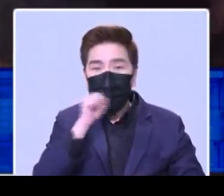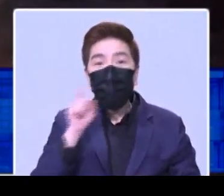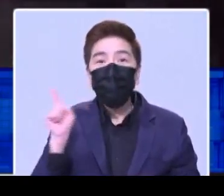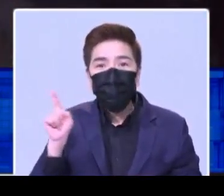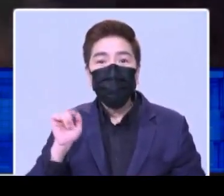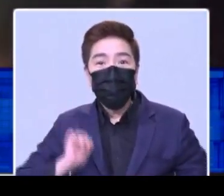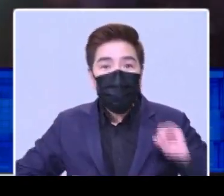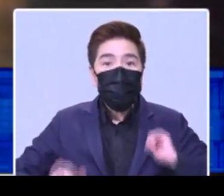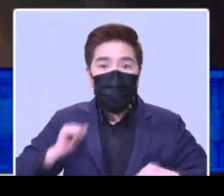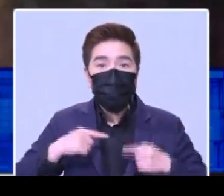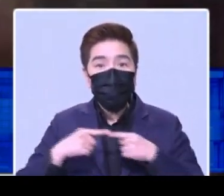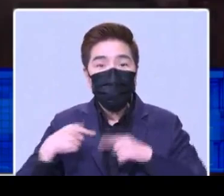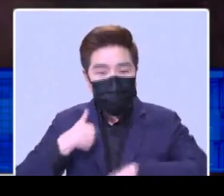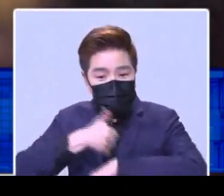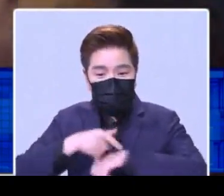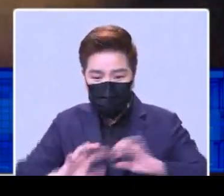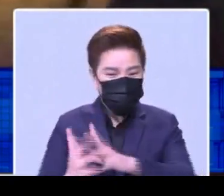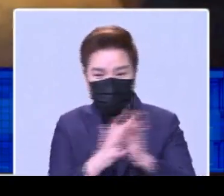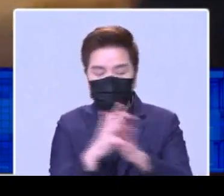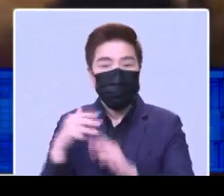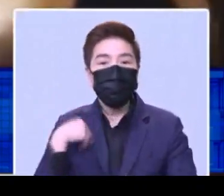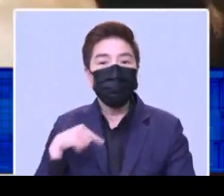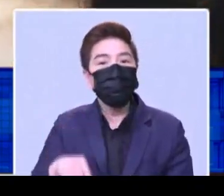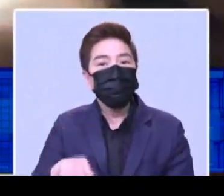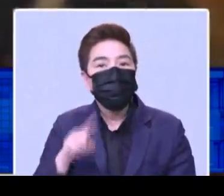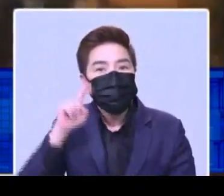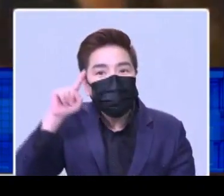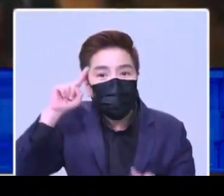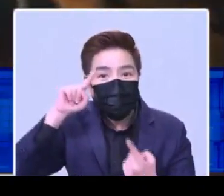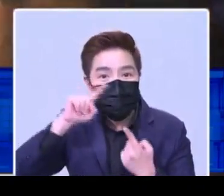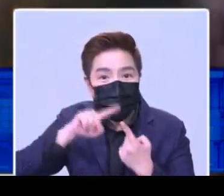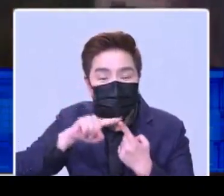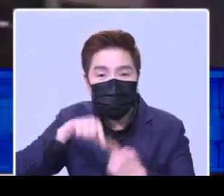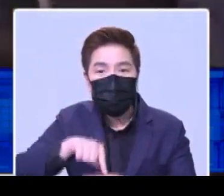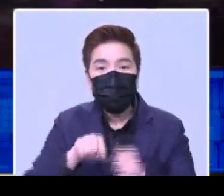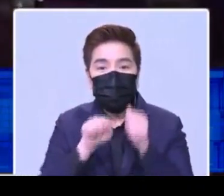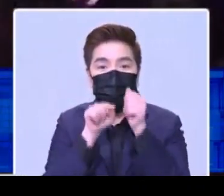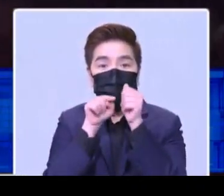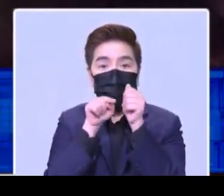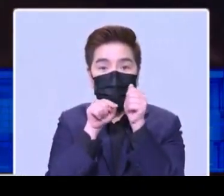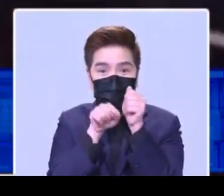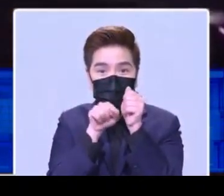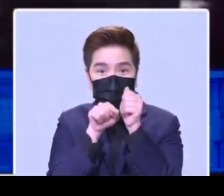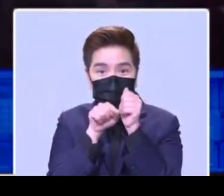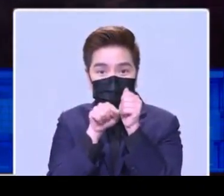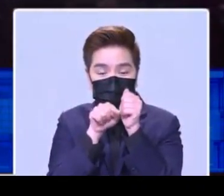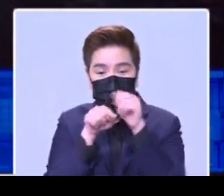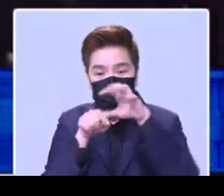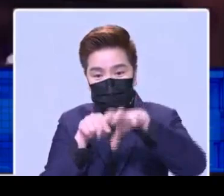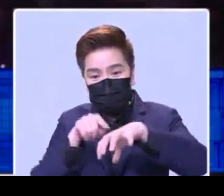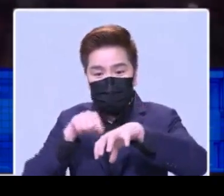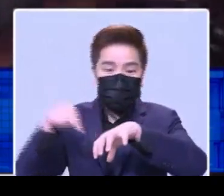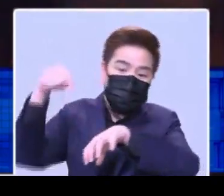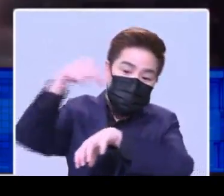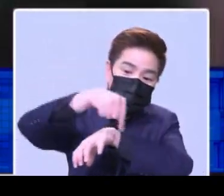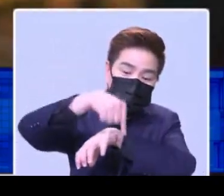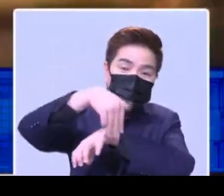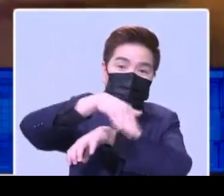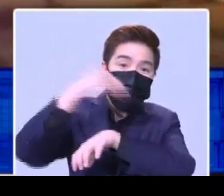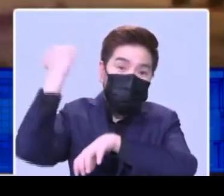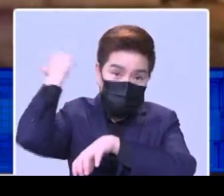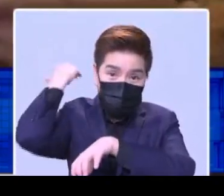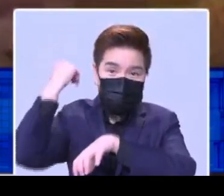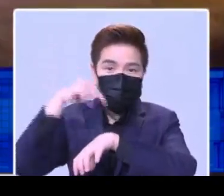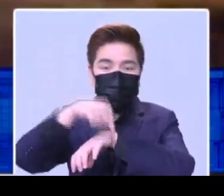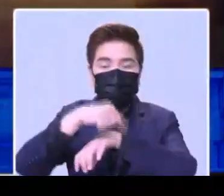คงแสดงกันต่อไปนะฮะอันนี้จัดขึ้นอยู่ที่เบรนหลังที่ว่าการอำเภอดงหลวงของวันอาทิตย์ที่26ธันวาคมอันนี้ตอนประมาณ5